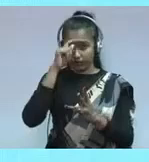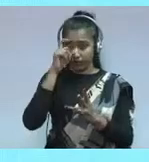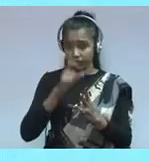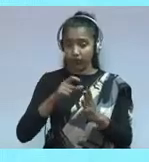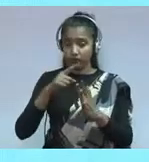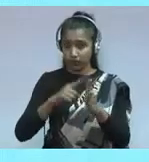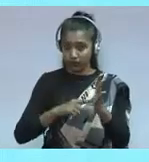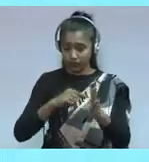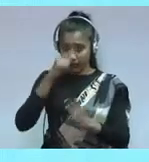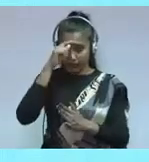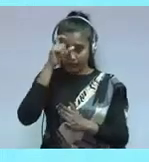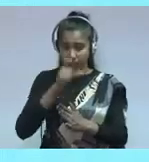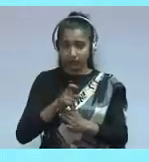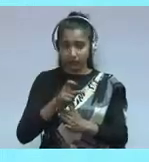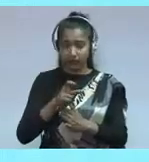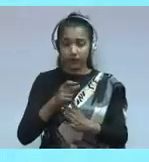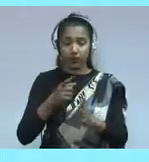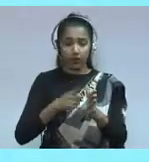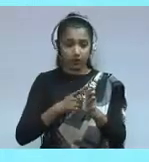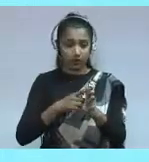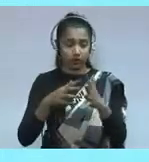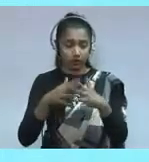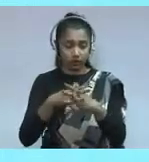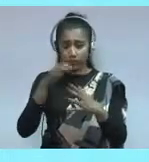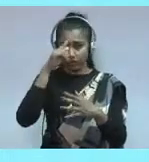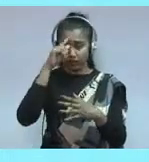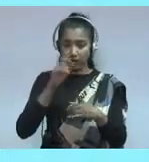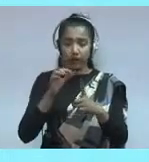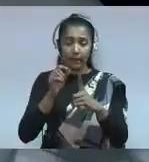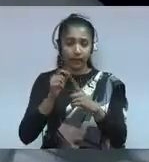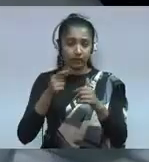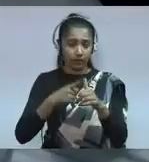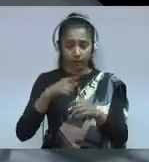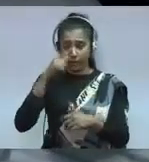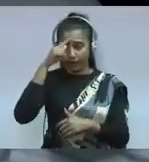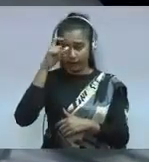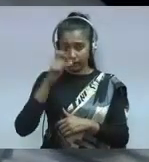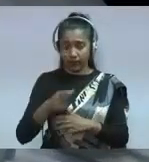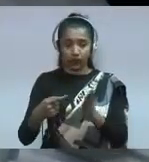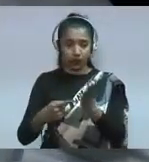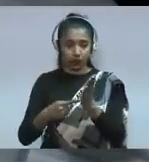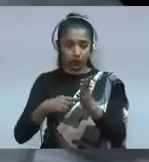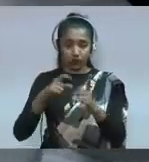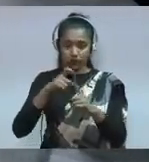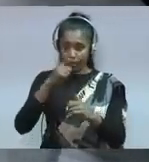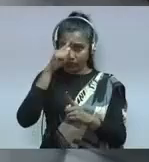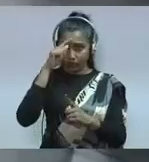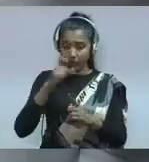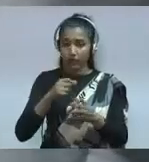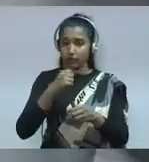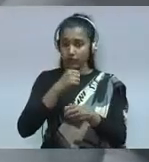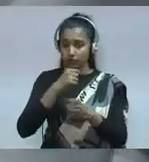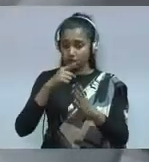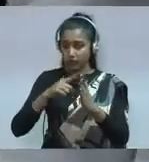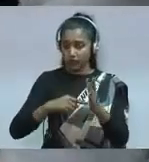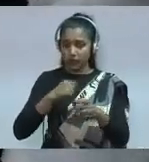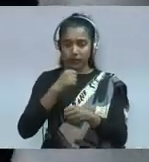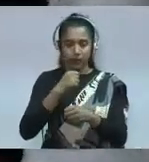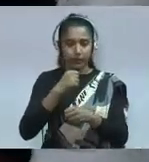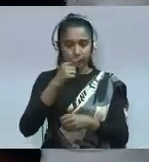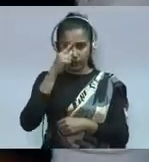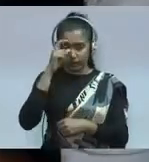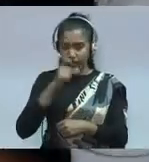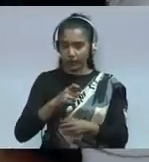කුමාර, අමරවංශ වීරරත්න, ප්‍රදීප් අල්විස්, තුෂාර දංකැටිය, ජගත් මදුරප්පෙරුම, ගාමිණී